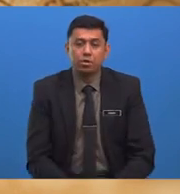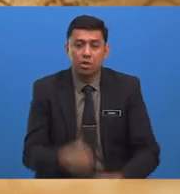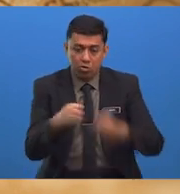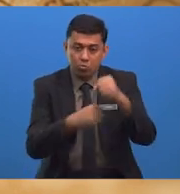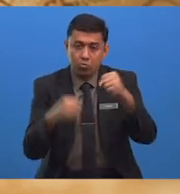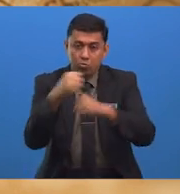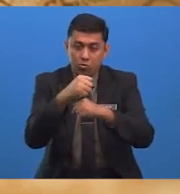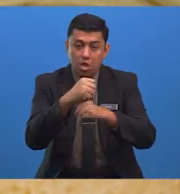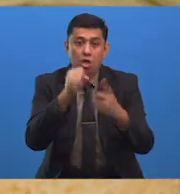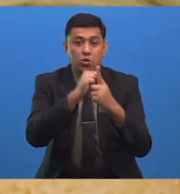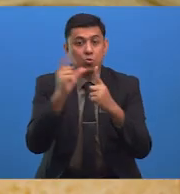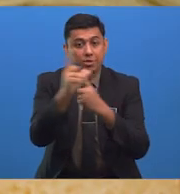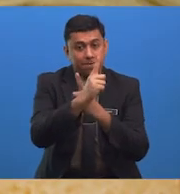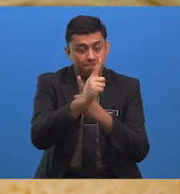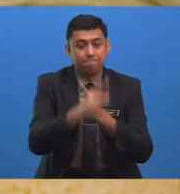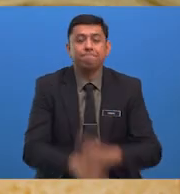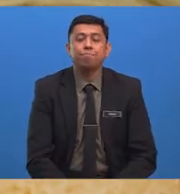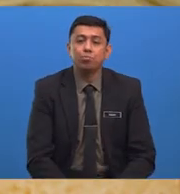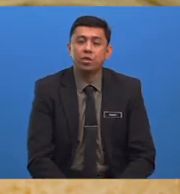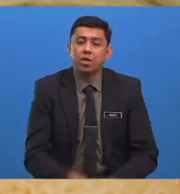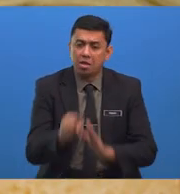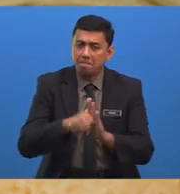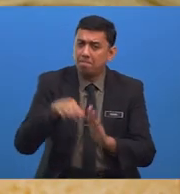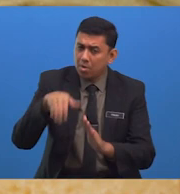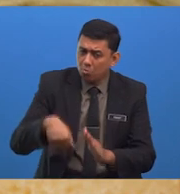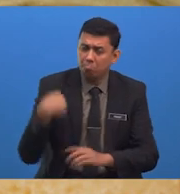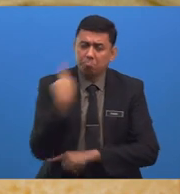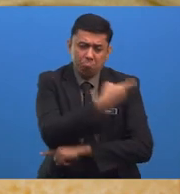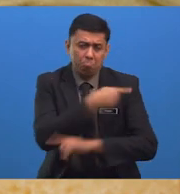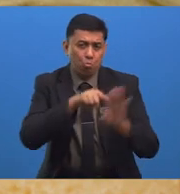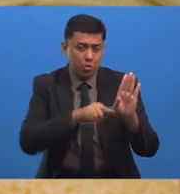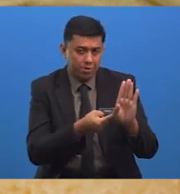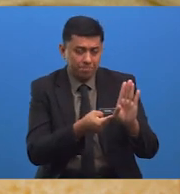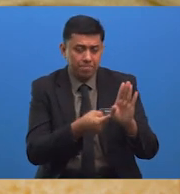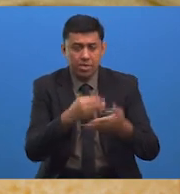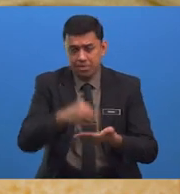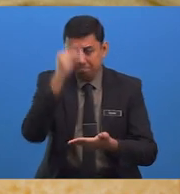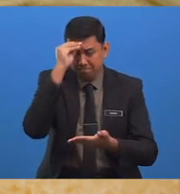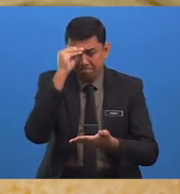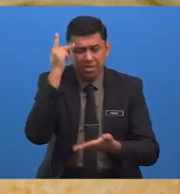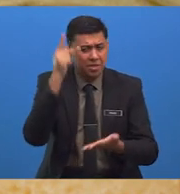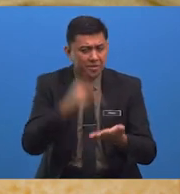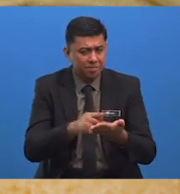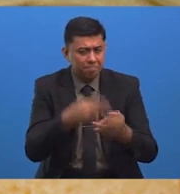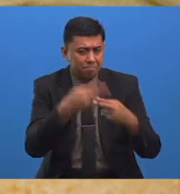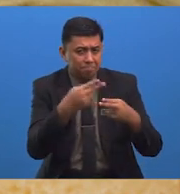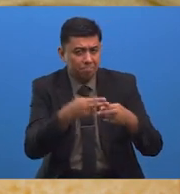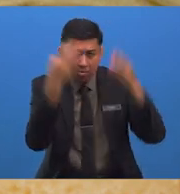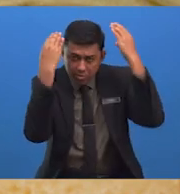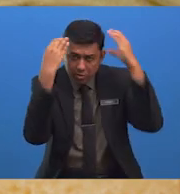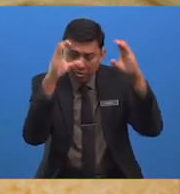Sosial. Sebelum kita mula belajar, cikgu perkenalkan diri cikgu. Nama